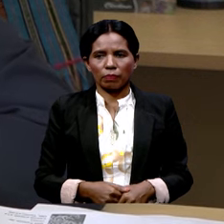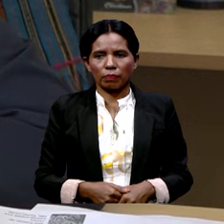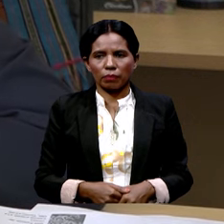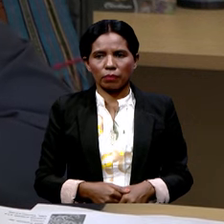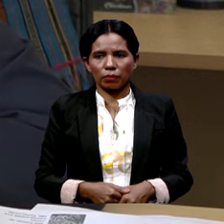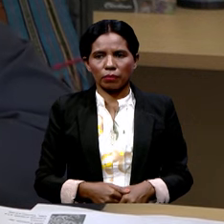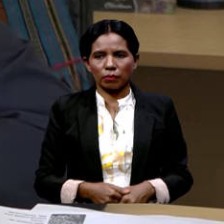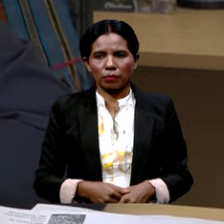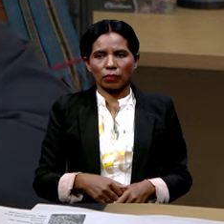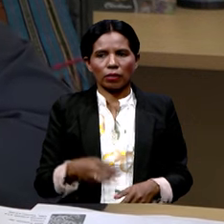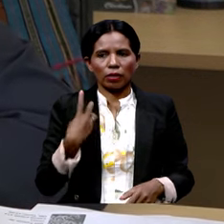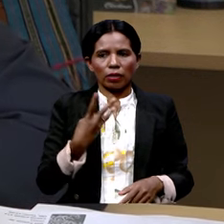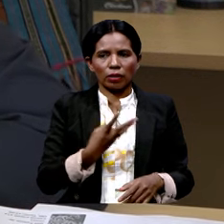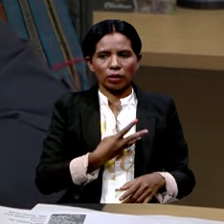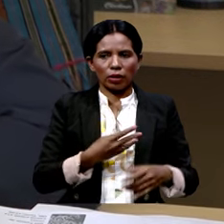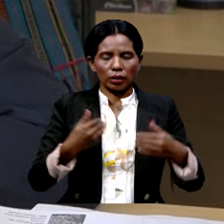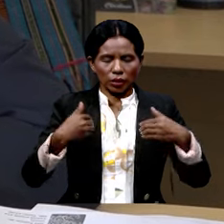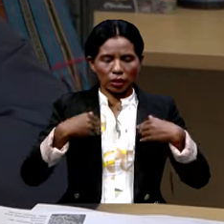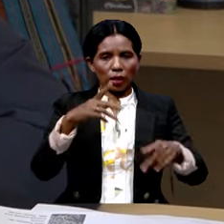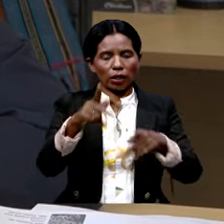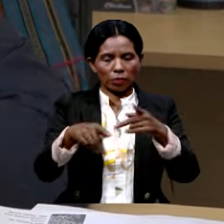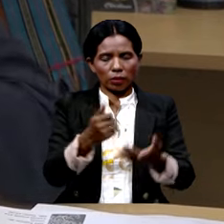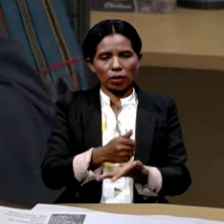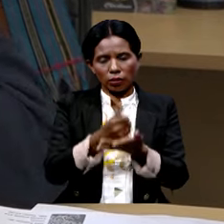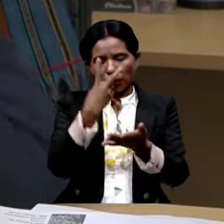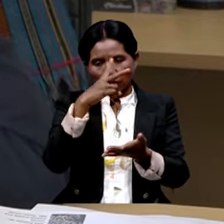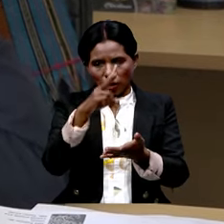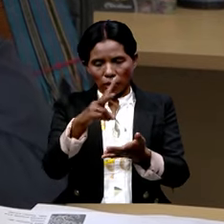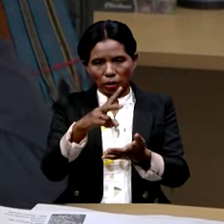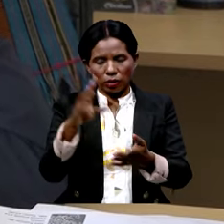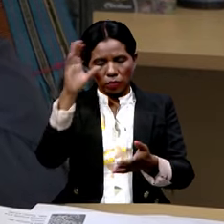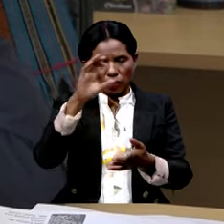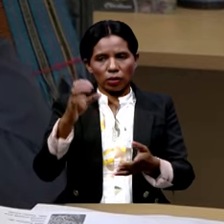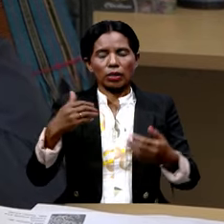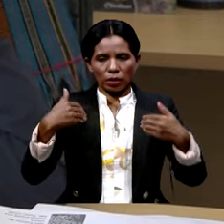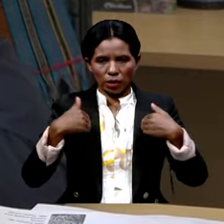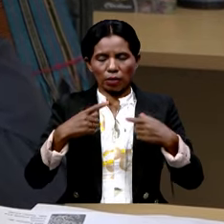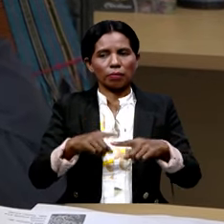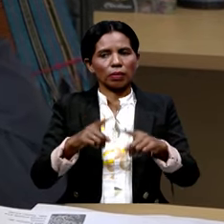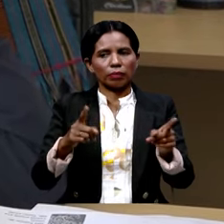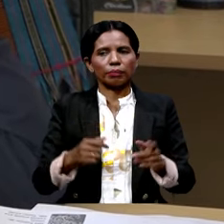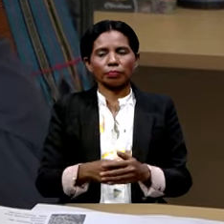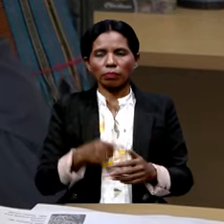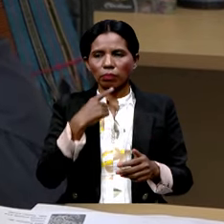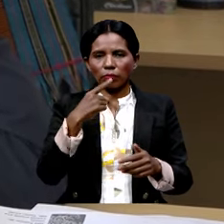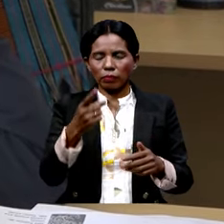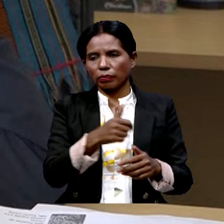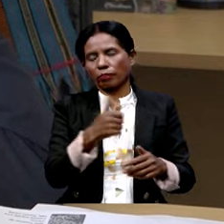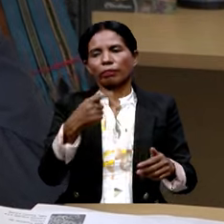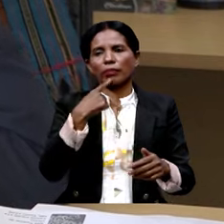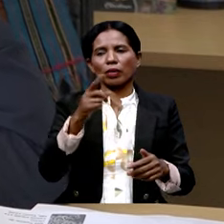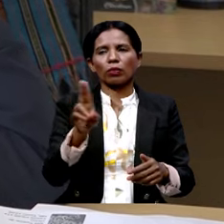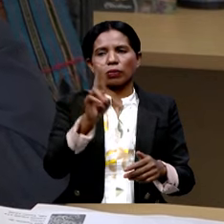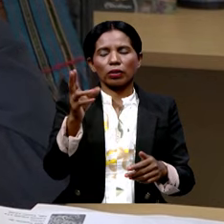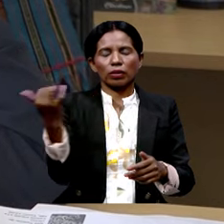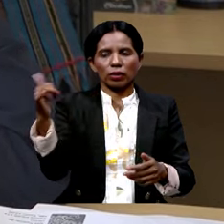Tak, ni mahu dia ni. Tapi itu yang baik ya. Pokal poin wah dia baik ya. Sila buka mesej pada be. Sempat iha, mai be. Hanya balu, balu uzah sila nasa sila